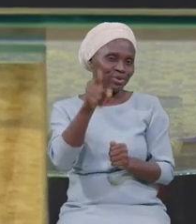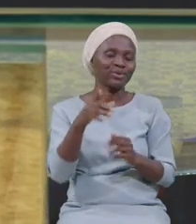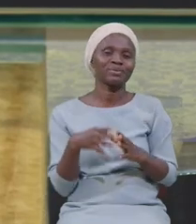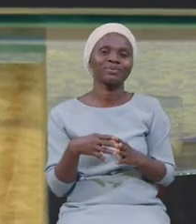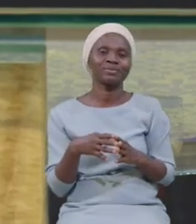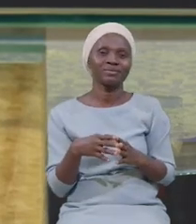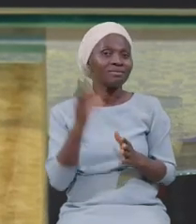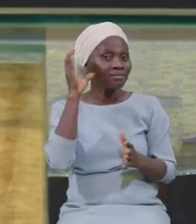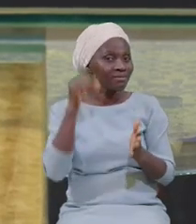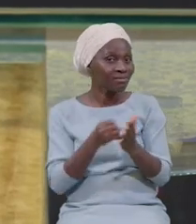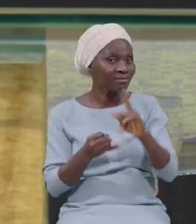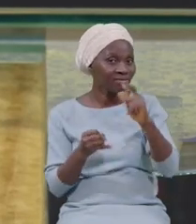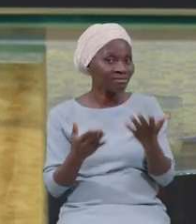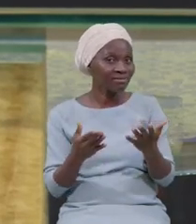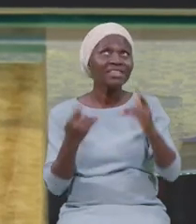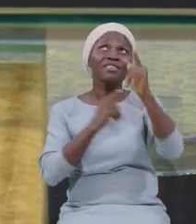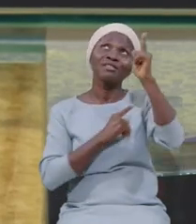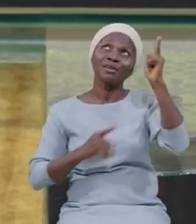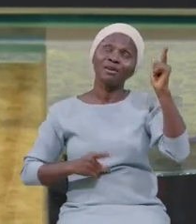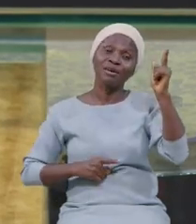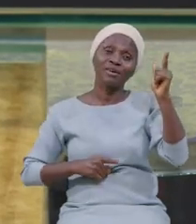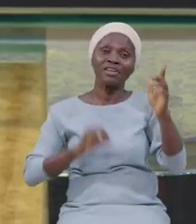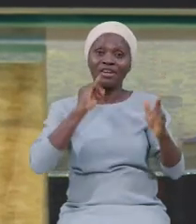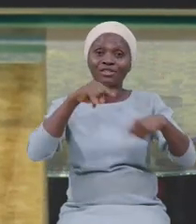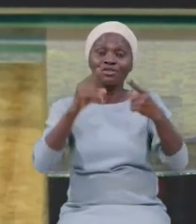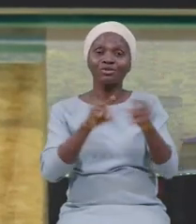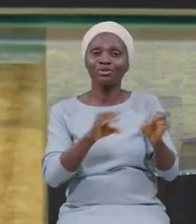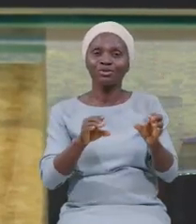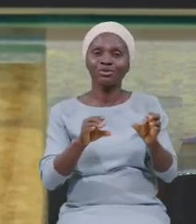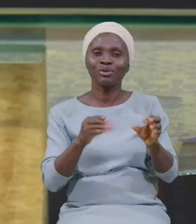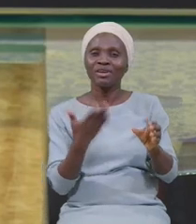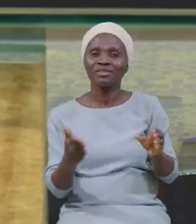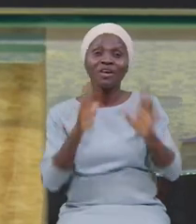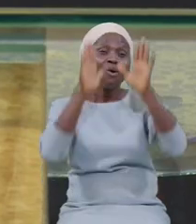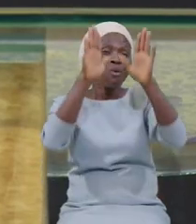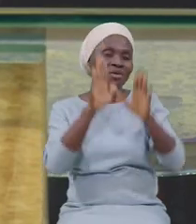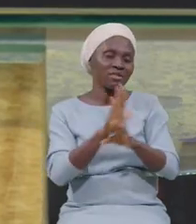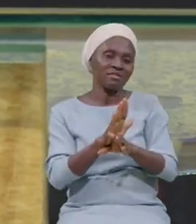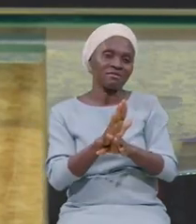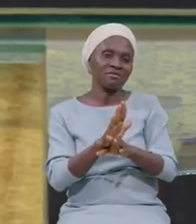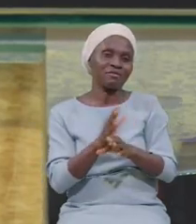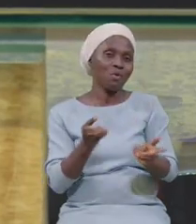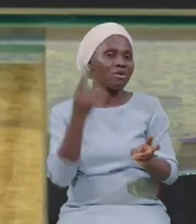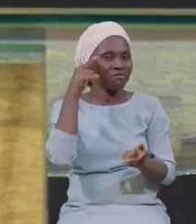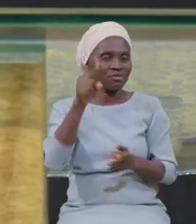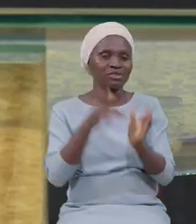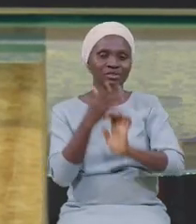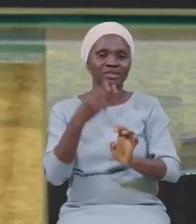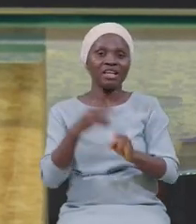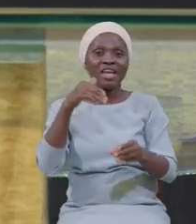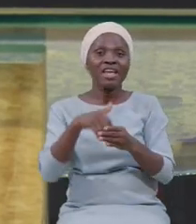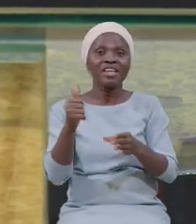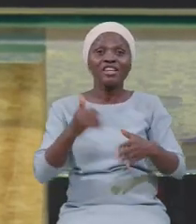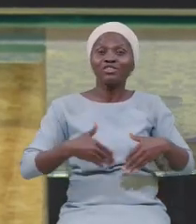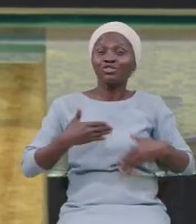entendu cela? Le Seigneur fera des choses merveilleuses dans votre vie. Il